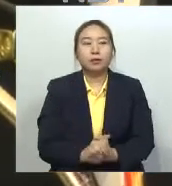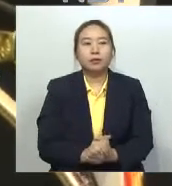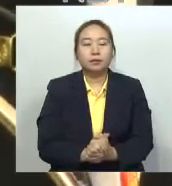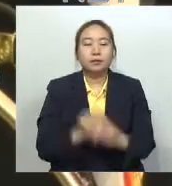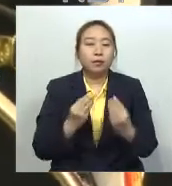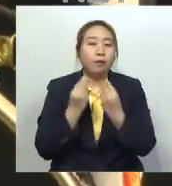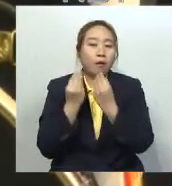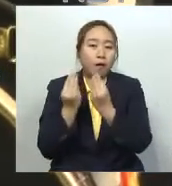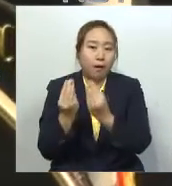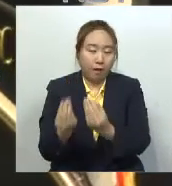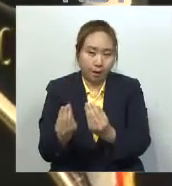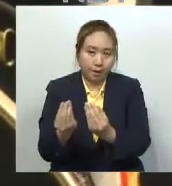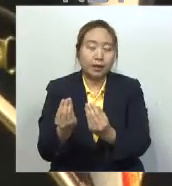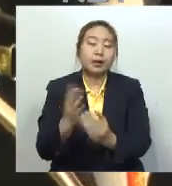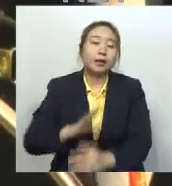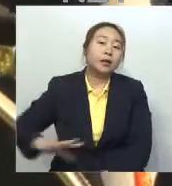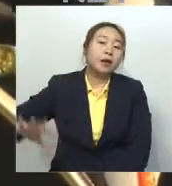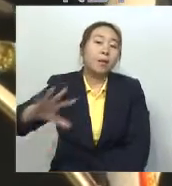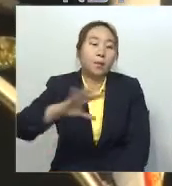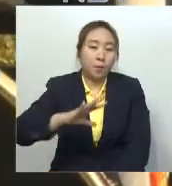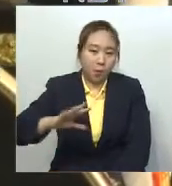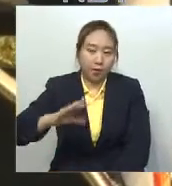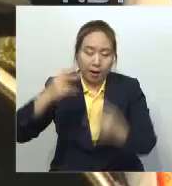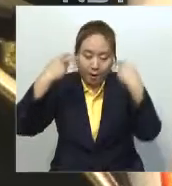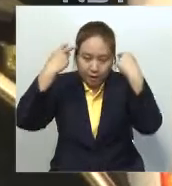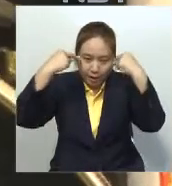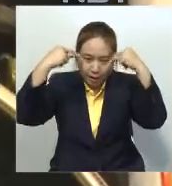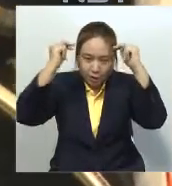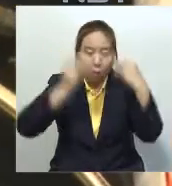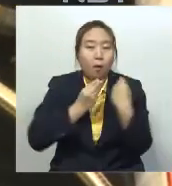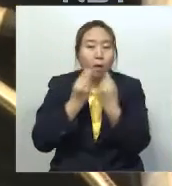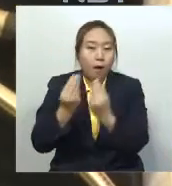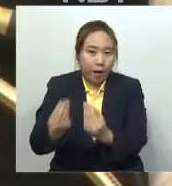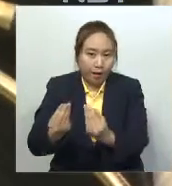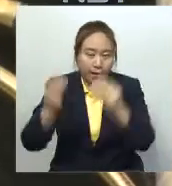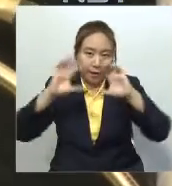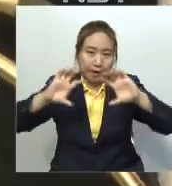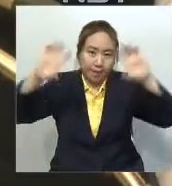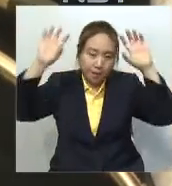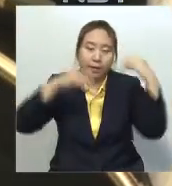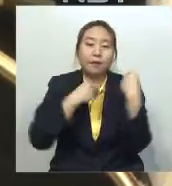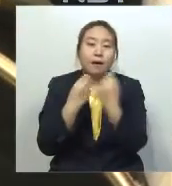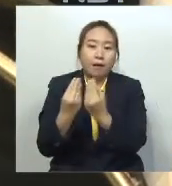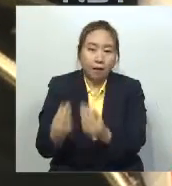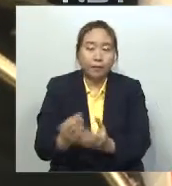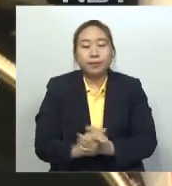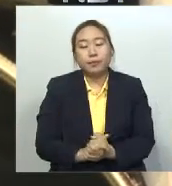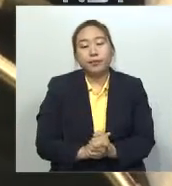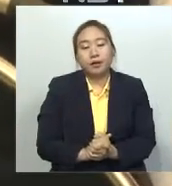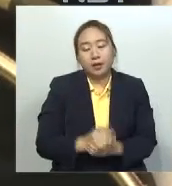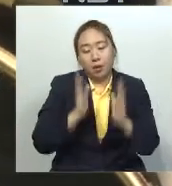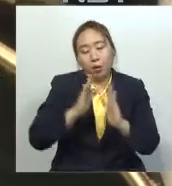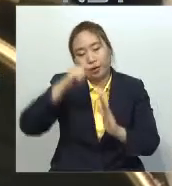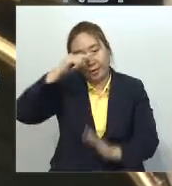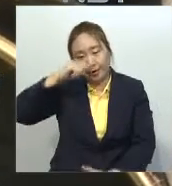านี้เกิดขึ้นแก่นายกรัฐบาลนี้และคนไ